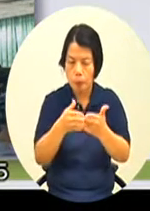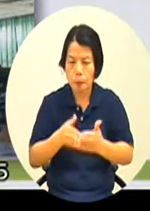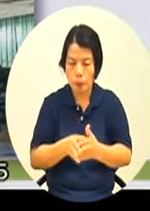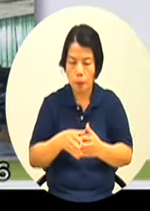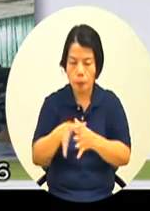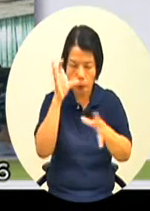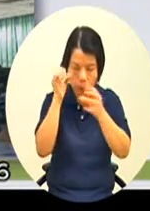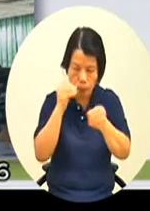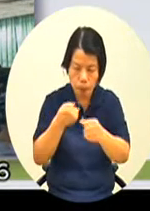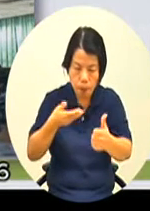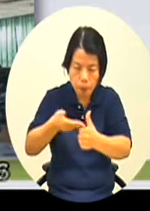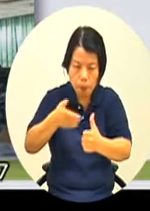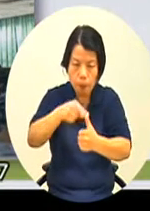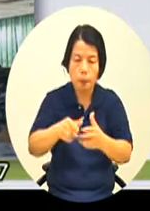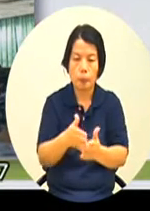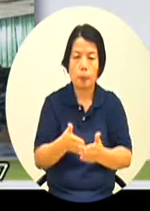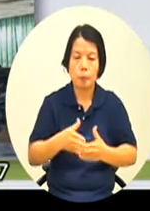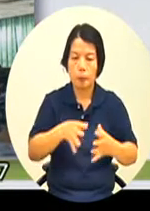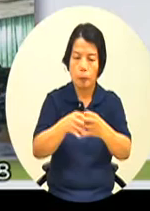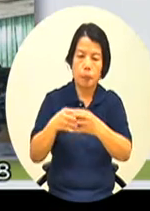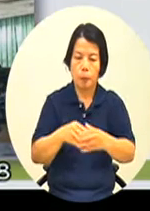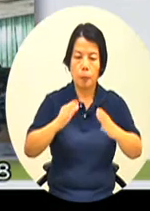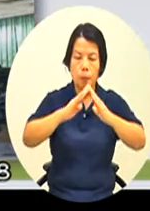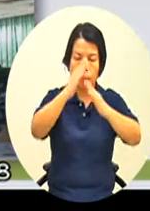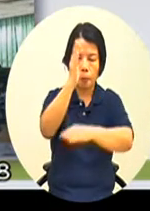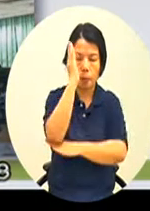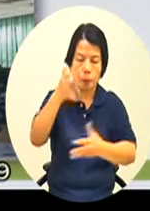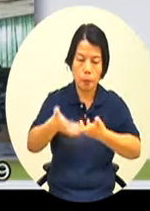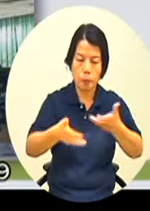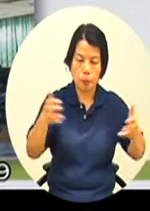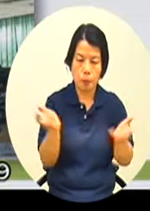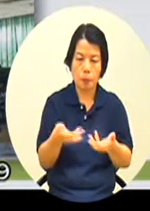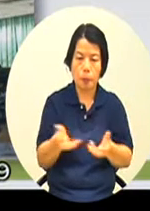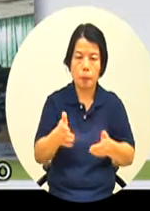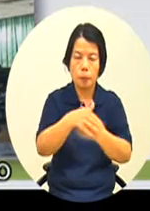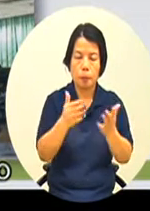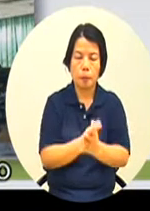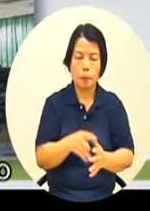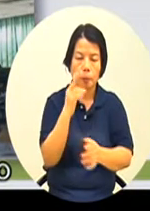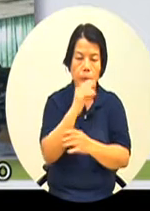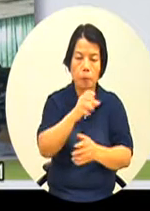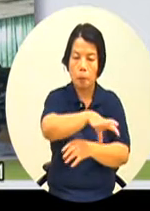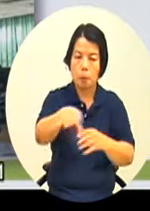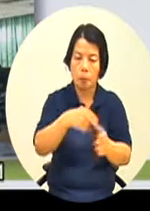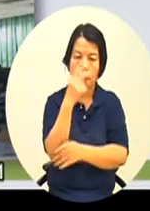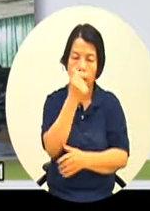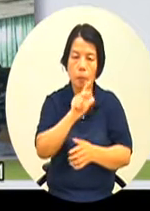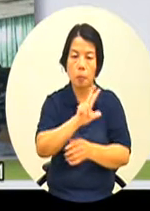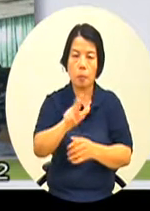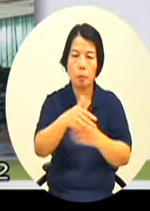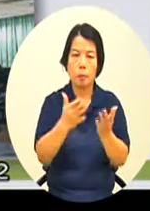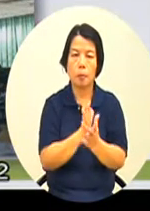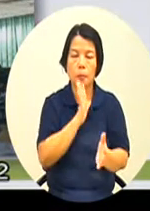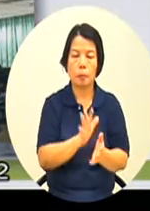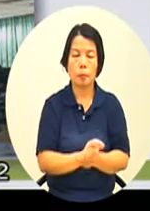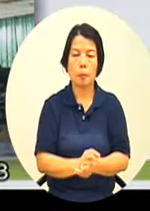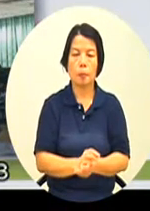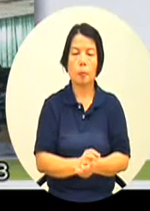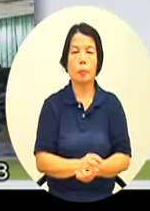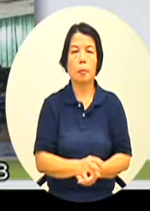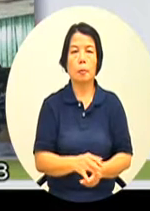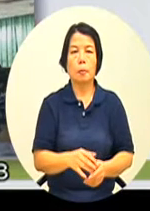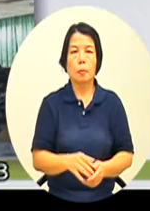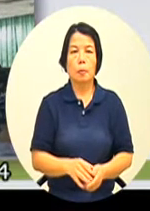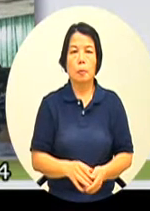同时规划结合我们的市政建设的成果以及地方的特色，我们自己研编有我们的